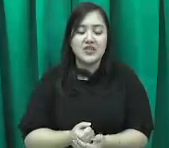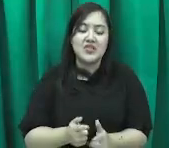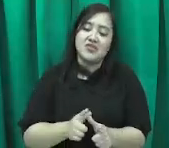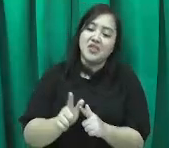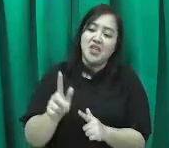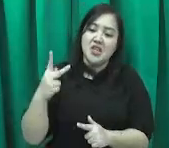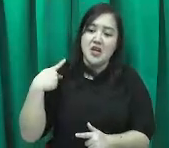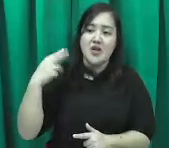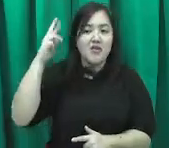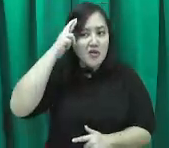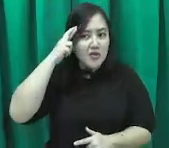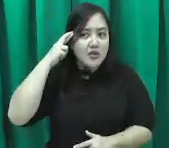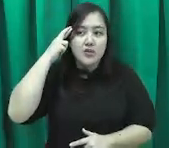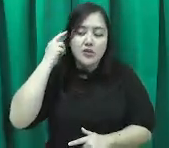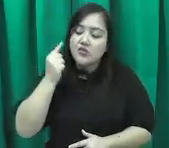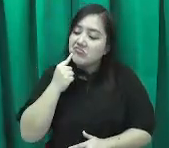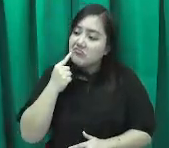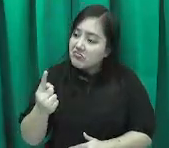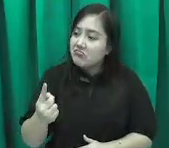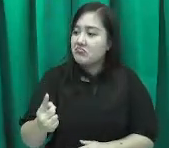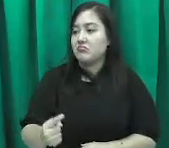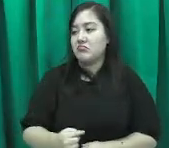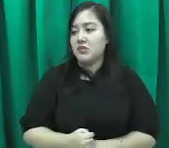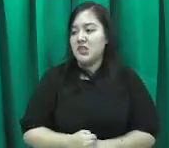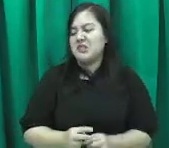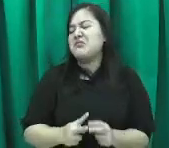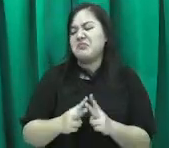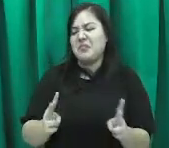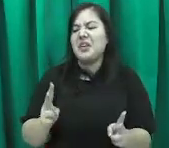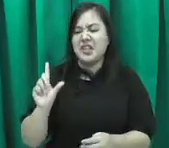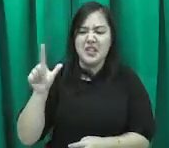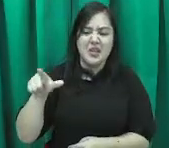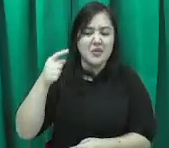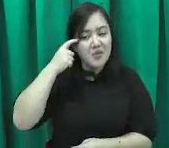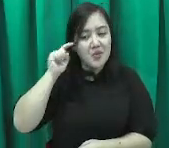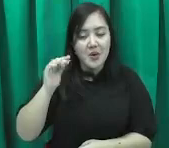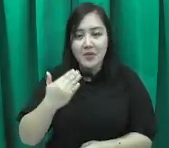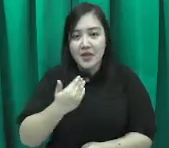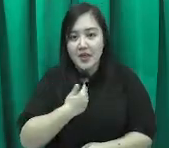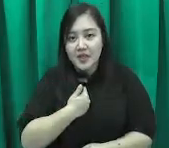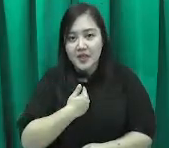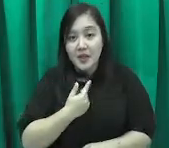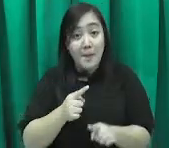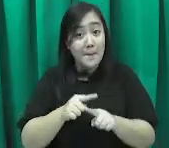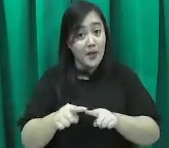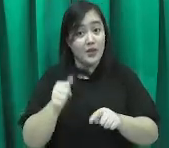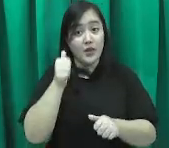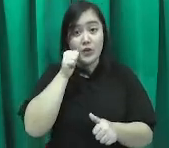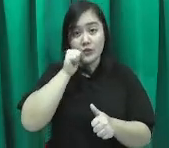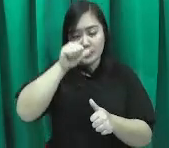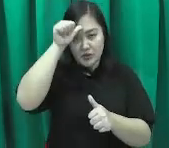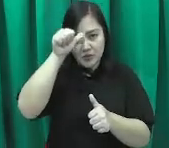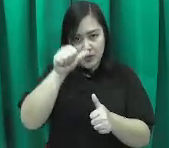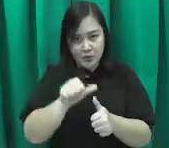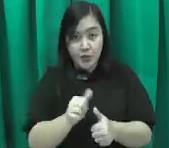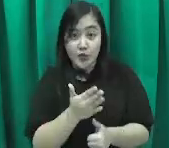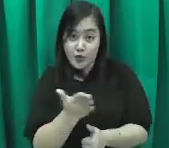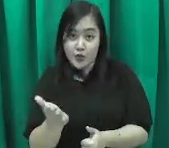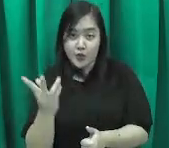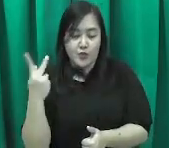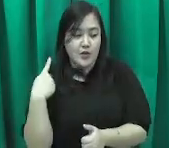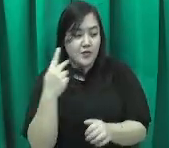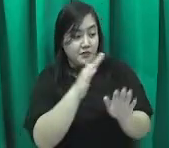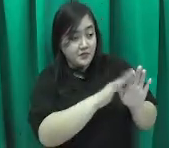niyang humabol pa. Pero kung ganyan pag-iisip mo, sinasabi mo na it's too late, isipin mo yung mga anak mo. Yeah. You have the